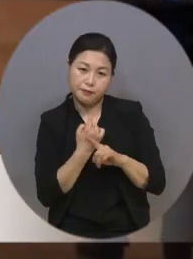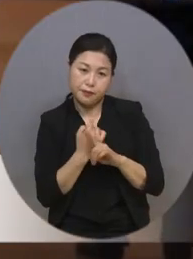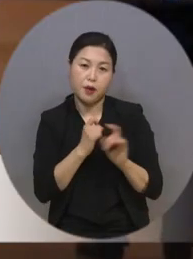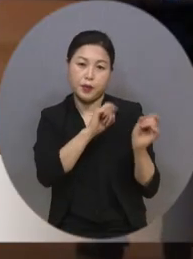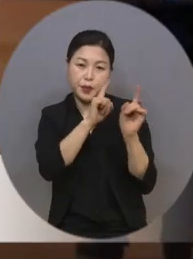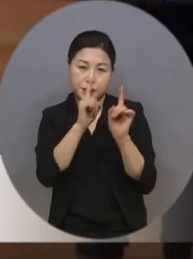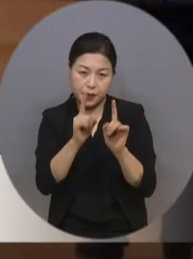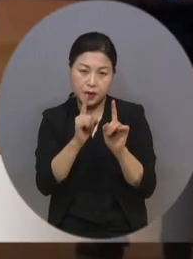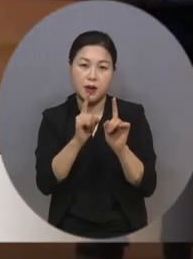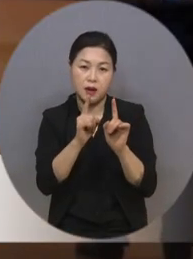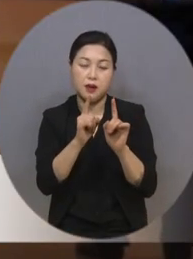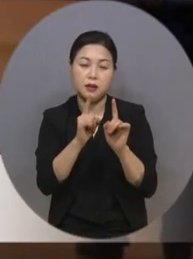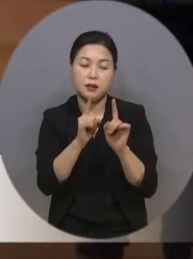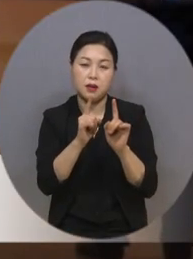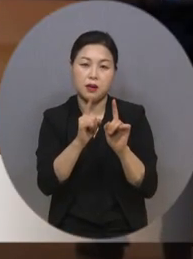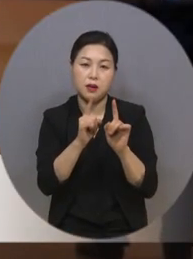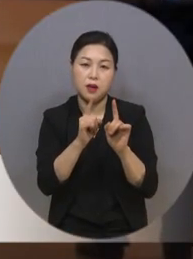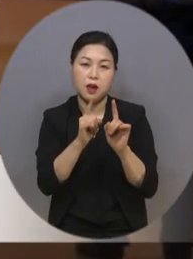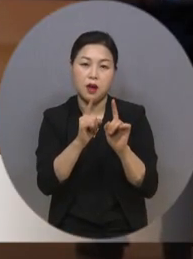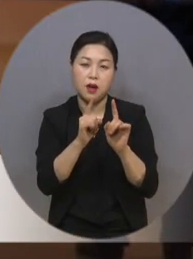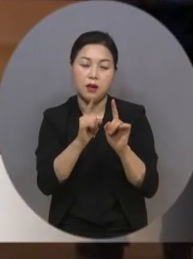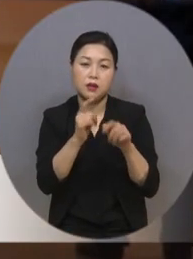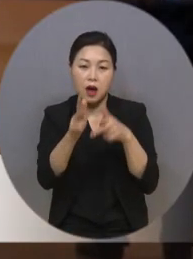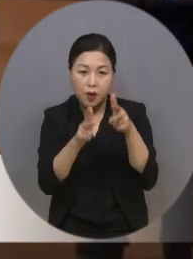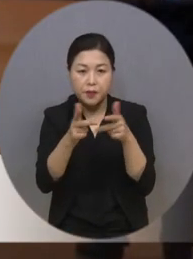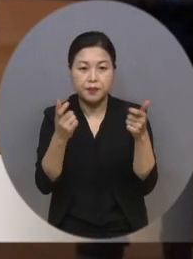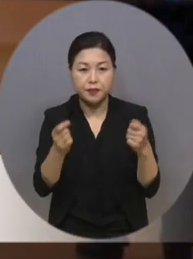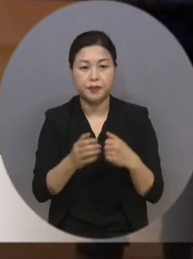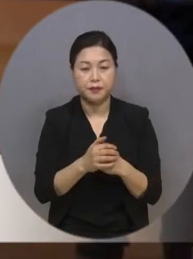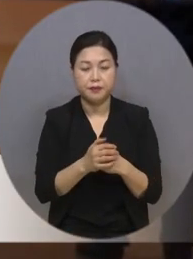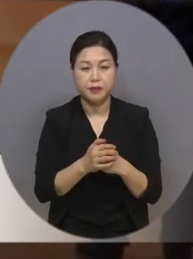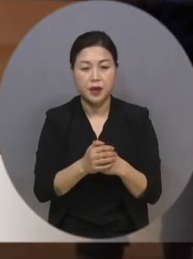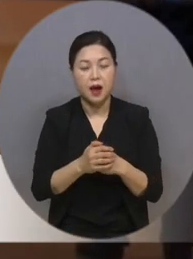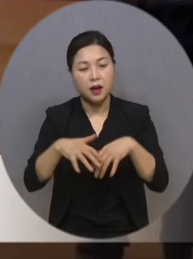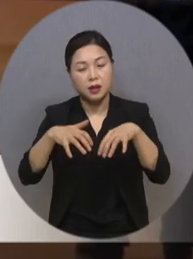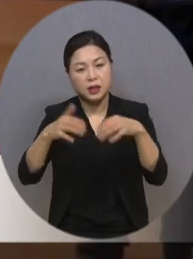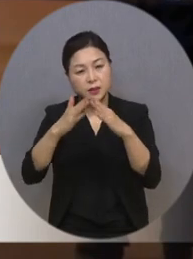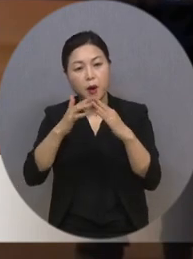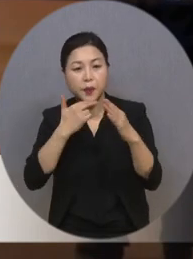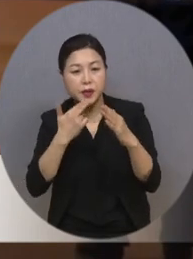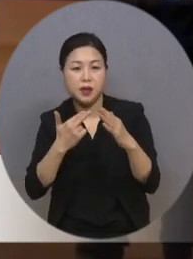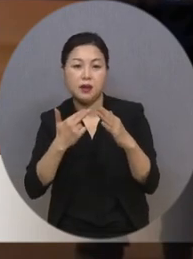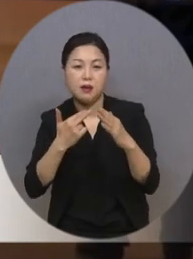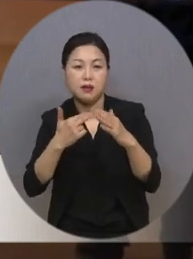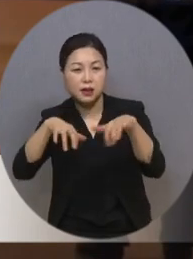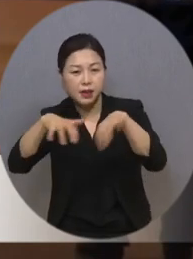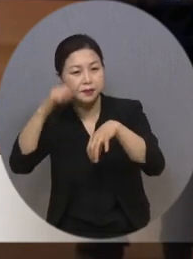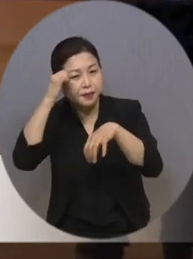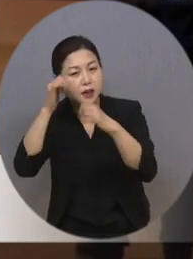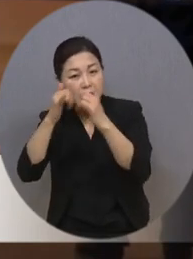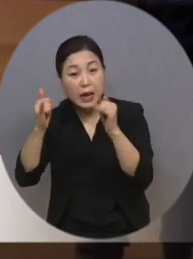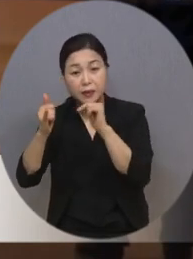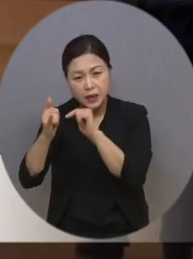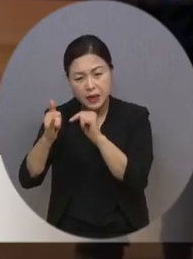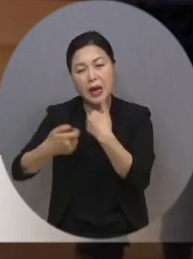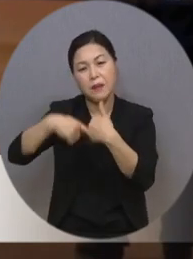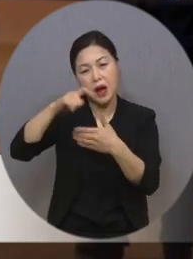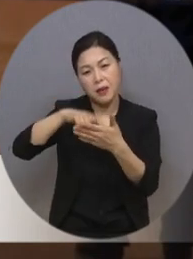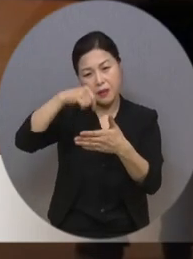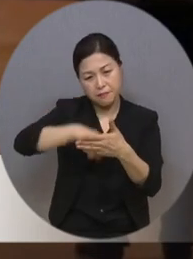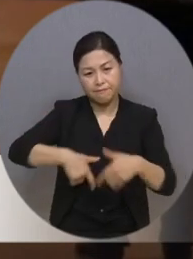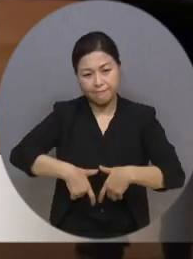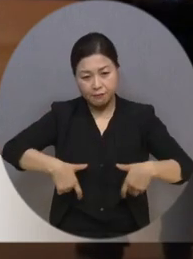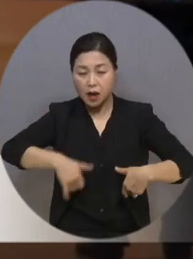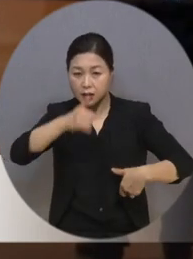저희 노숙인 작가님들이 조금 더 마음의 여유를 갖고 이런 프로그램에 진행하실 수 있도록